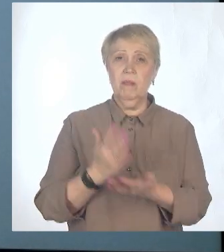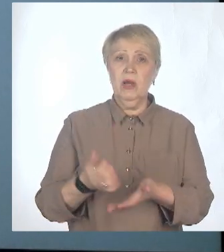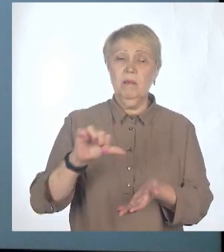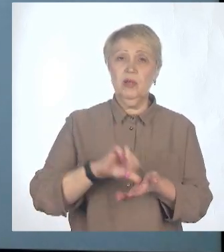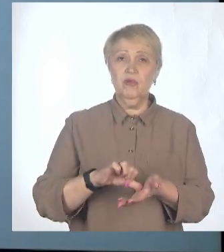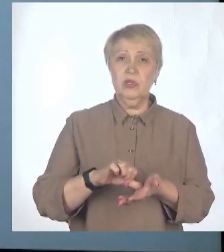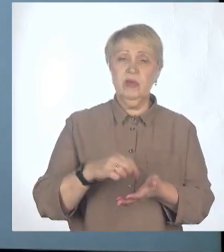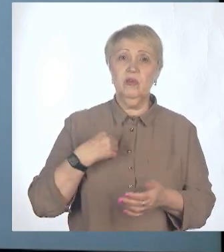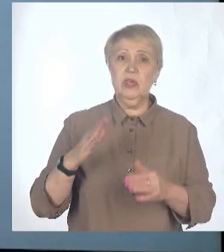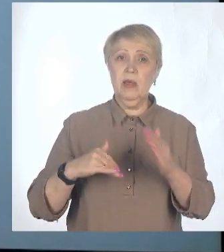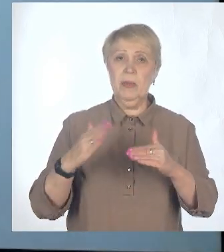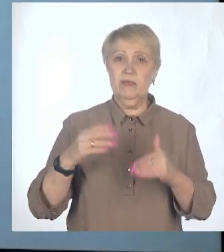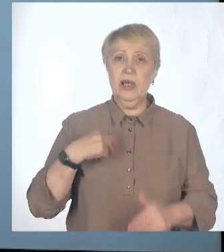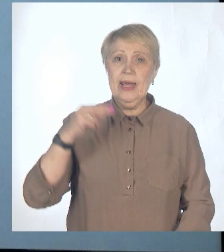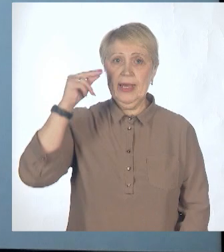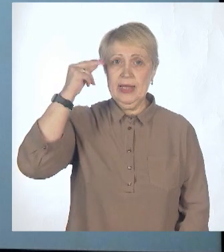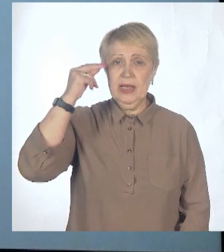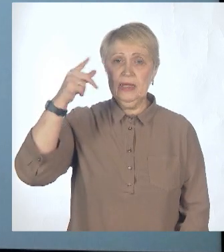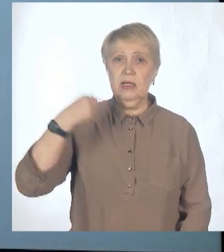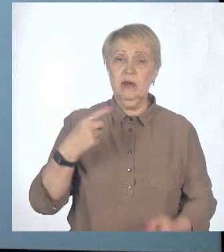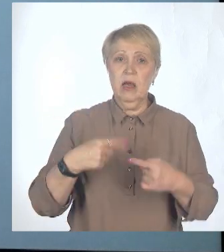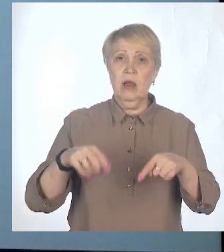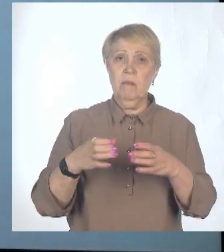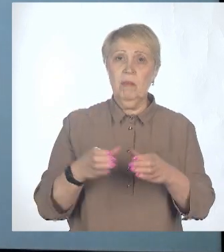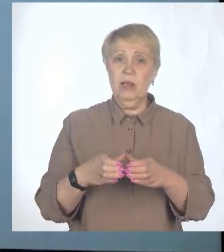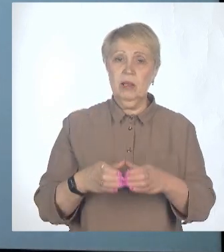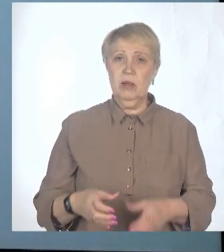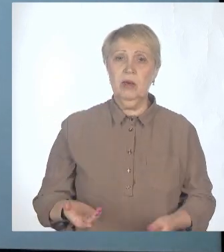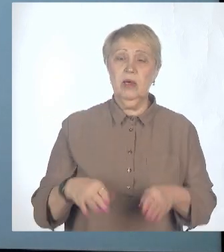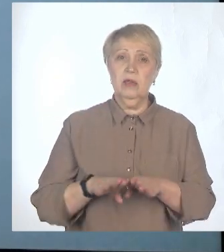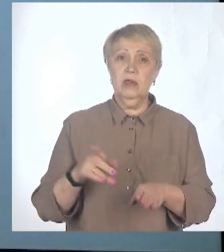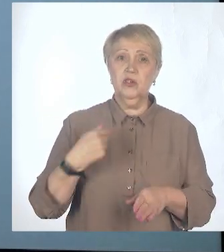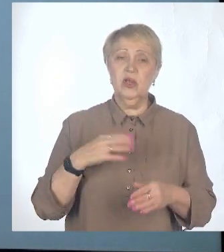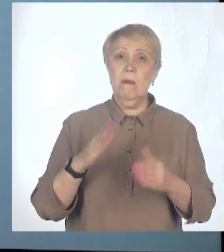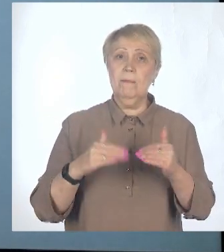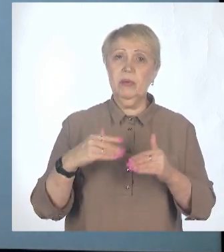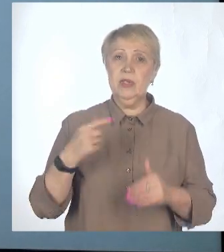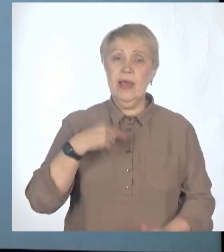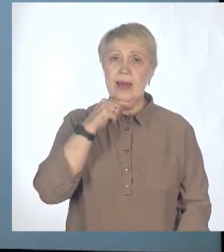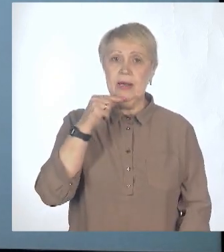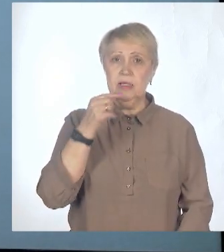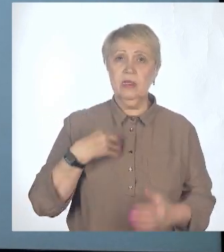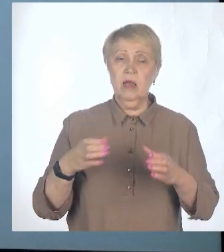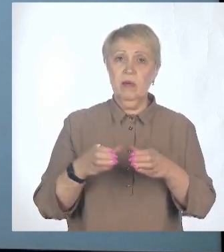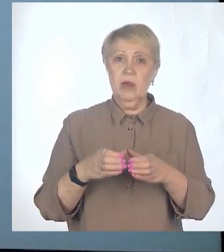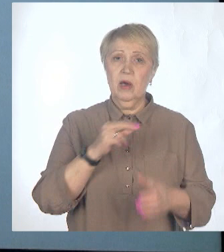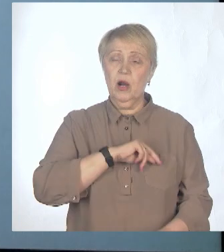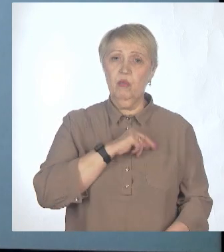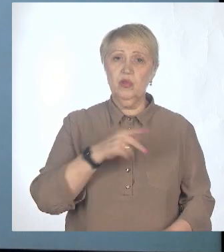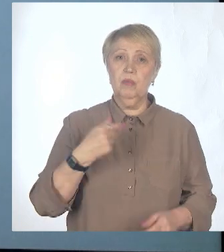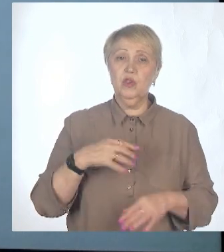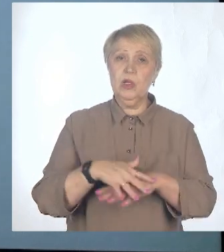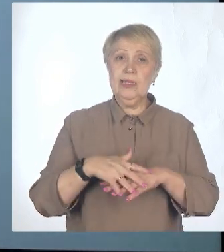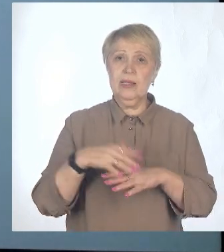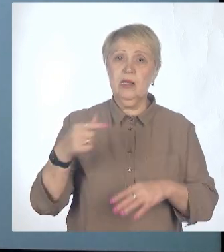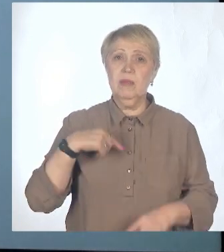вакансии китайских компаний с релокацией и без, а также вакансии российских компаний, работающих с рынком Китая, с местом